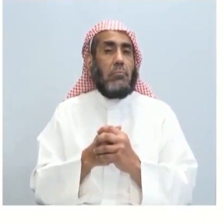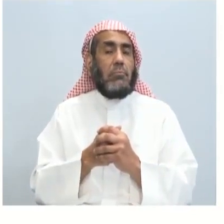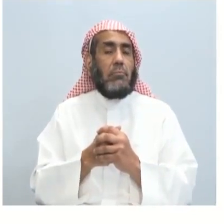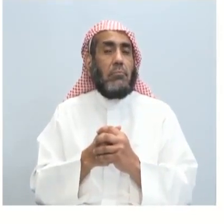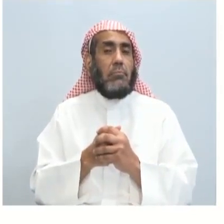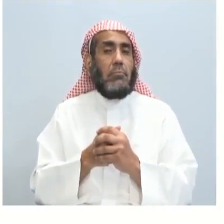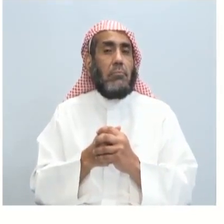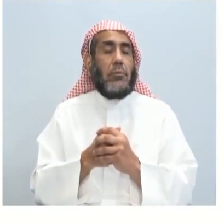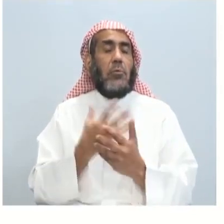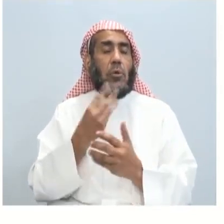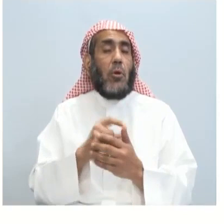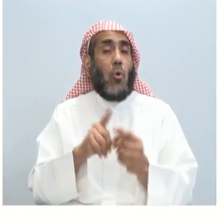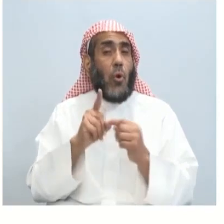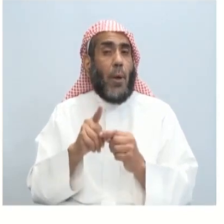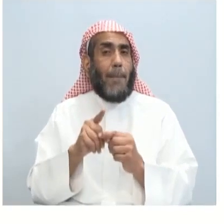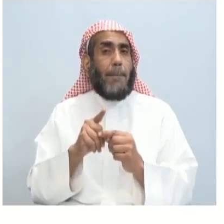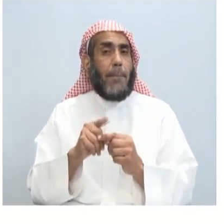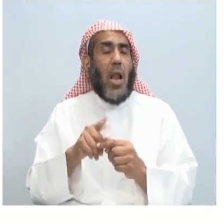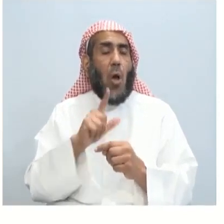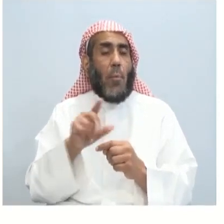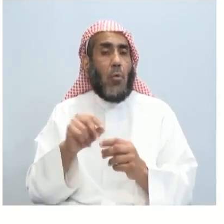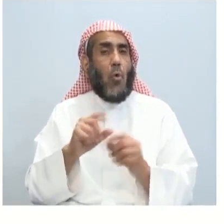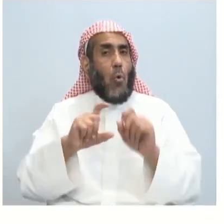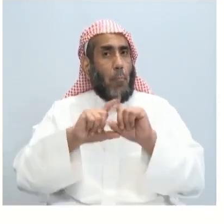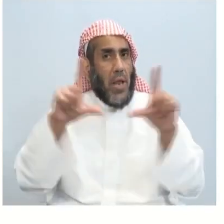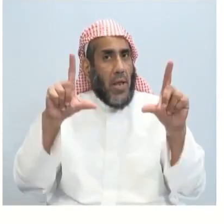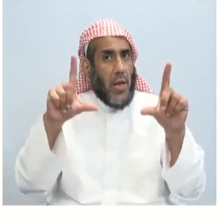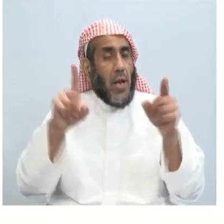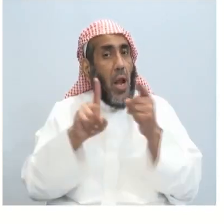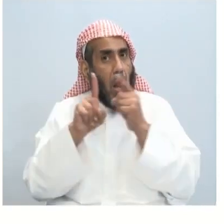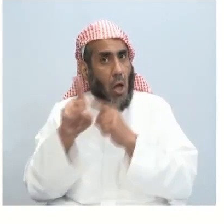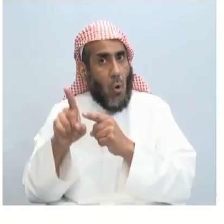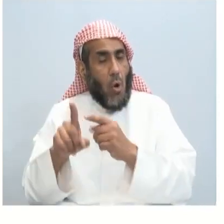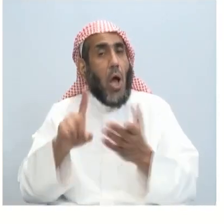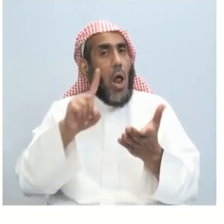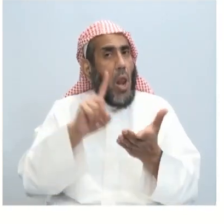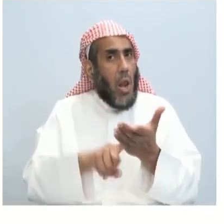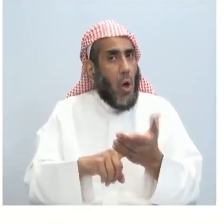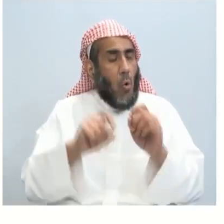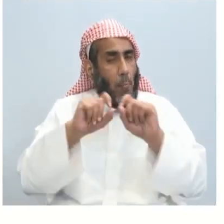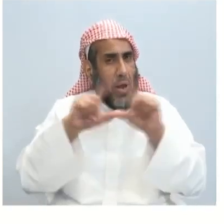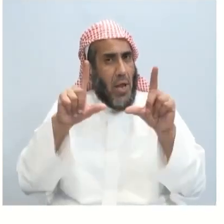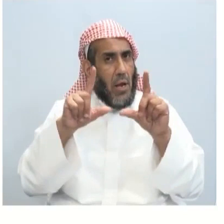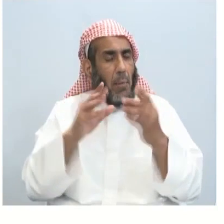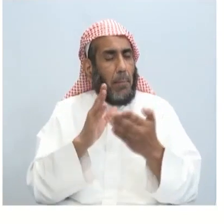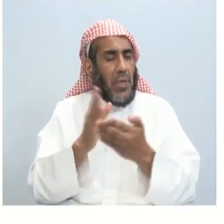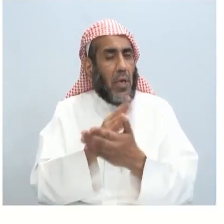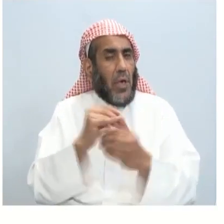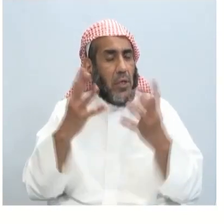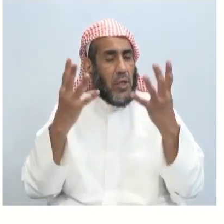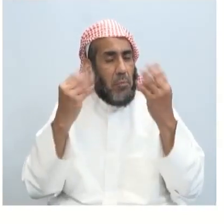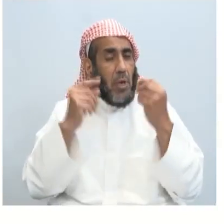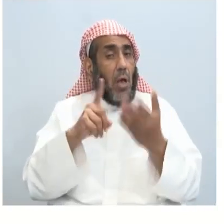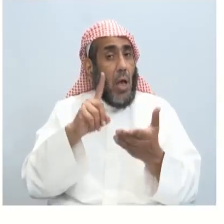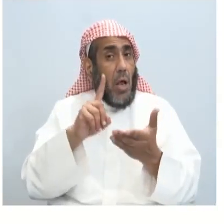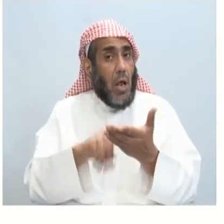رايكم جميل هنا لنقول مثلا ابين له ان ابين له بطريقه العلميه